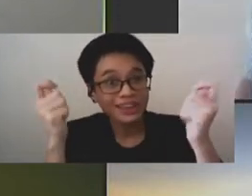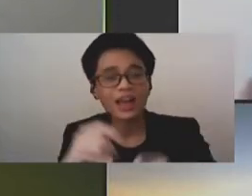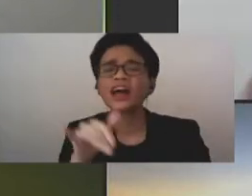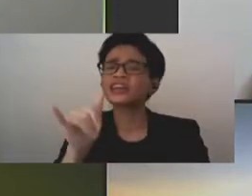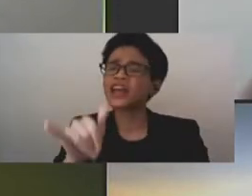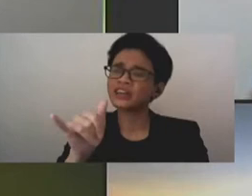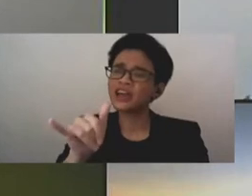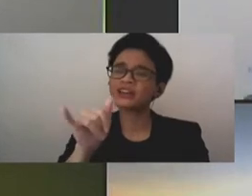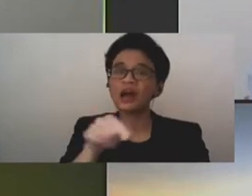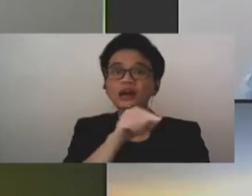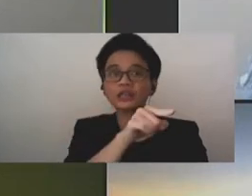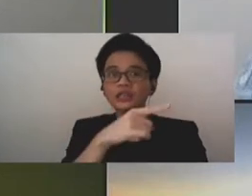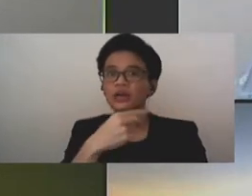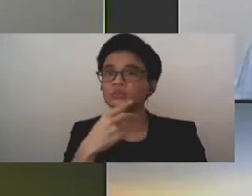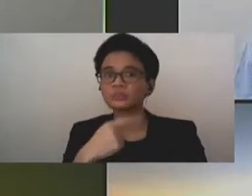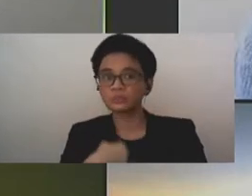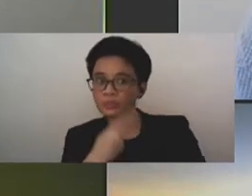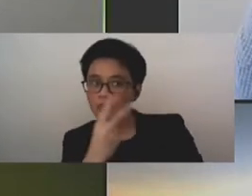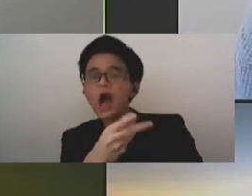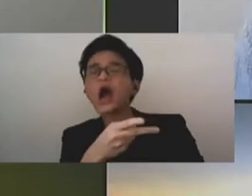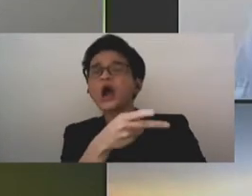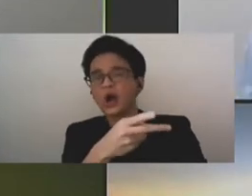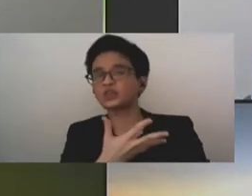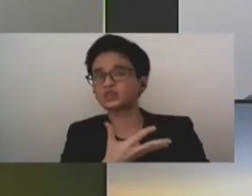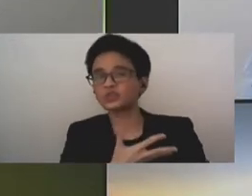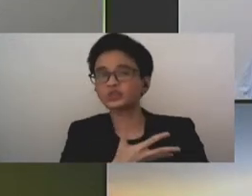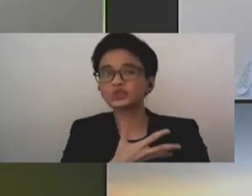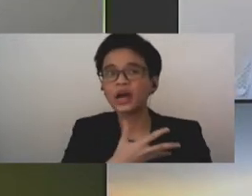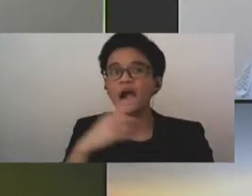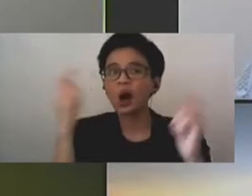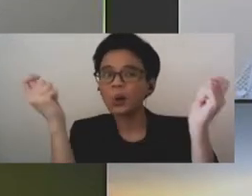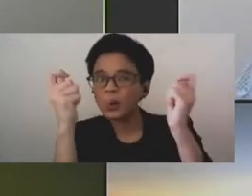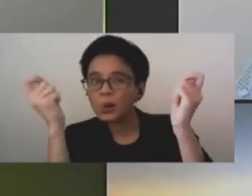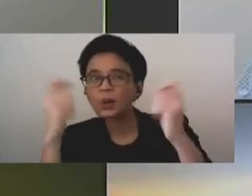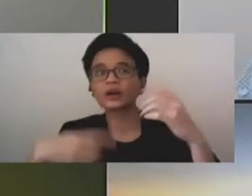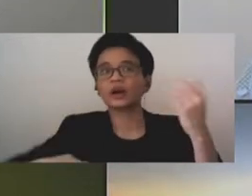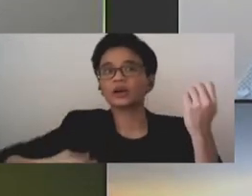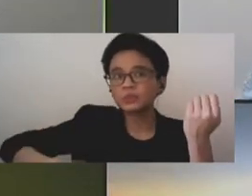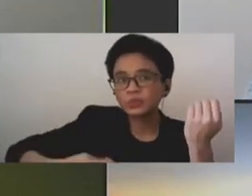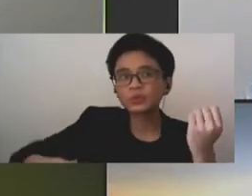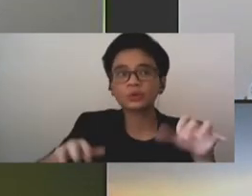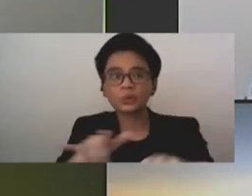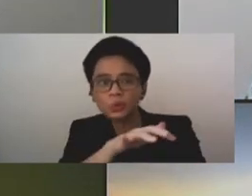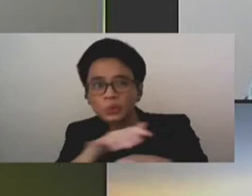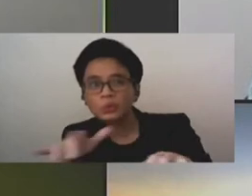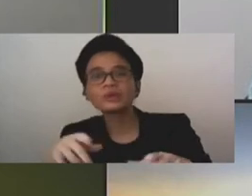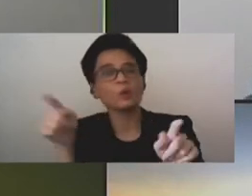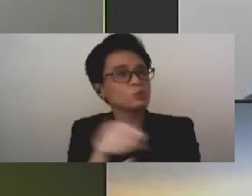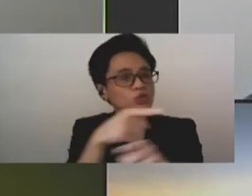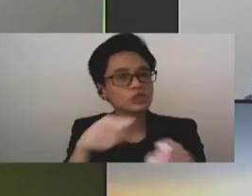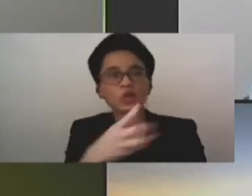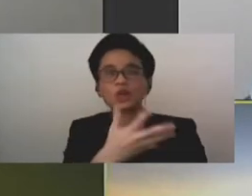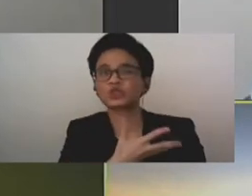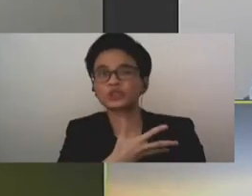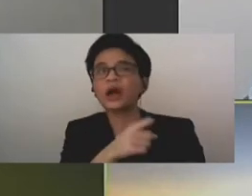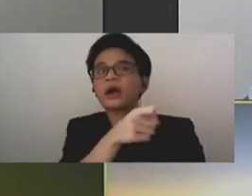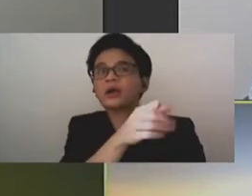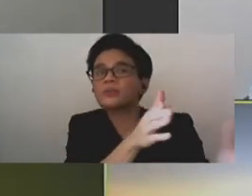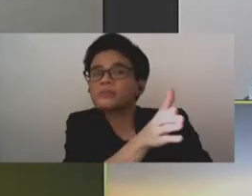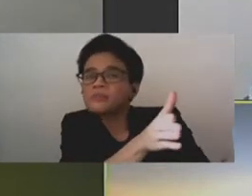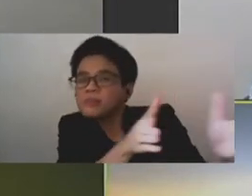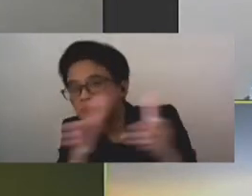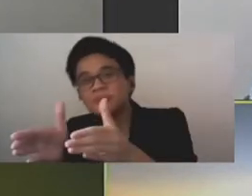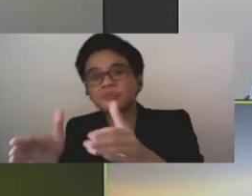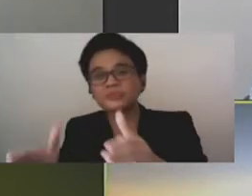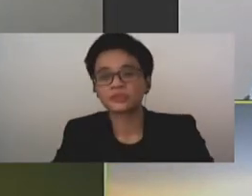yang dia lihat. Jadi saya bisa langsung dia suka musik. Ya udah kayak gitu. Saya langsung ini. Nah, kalau